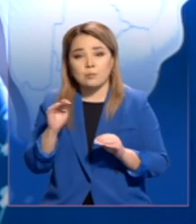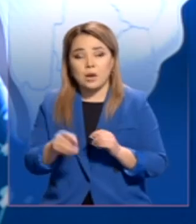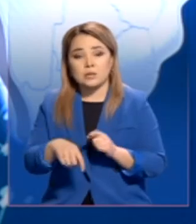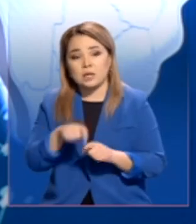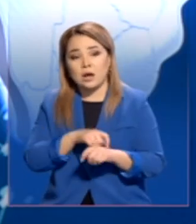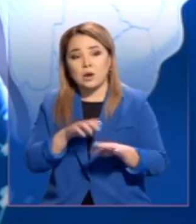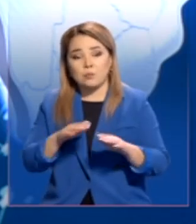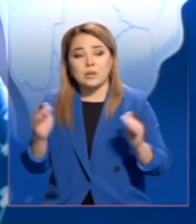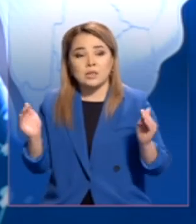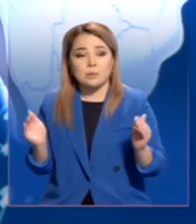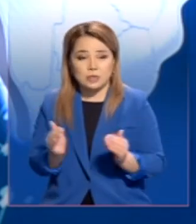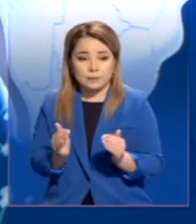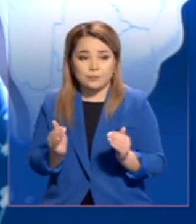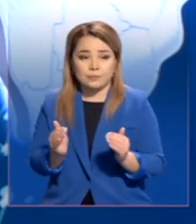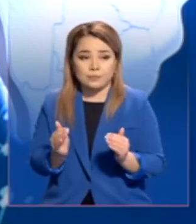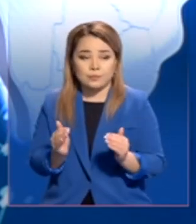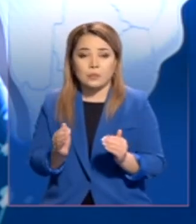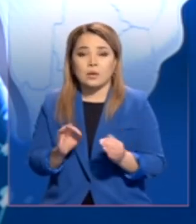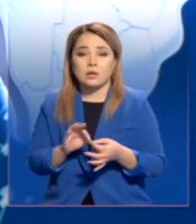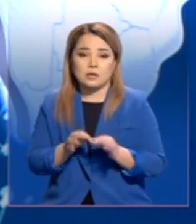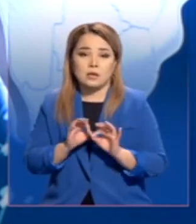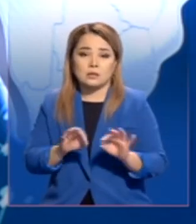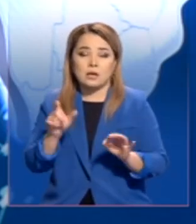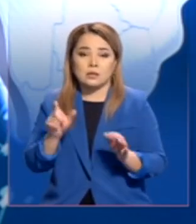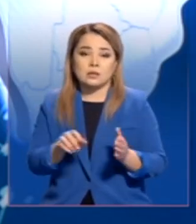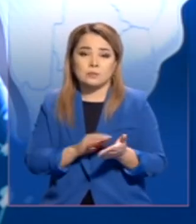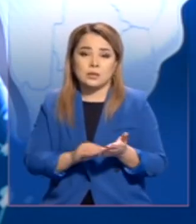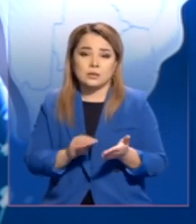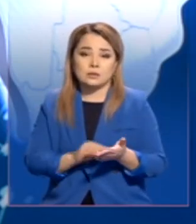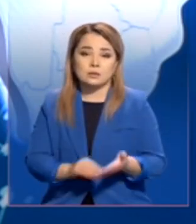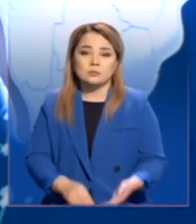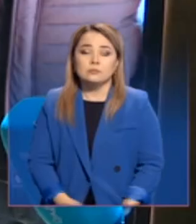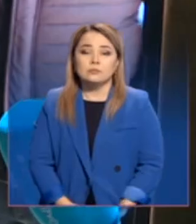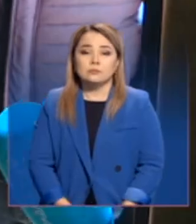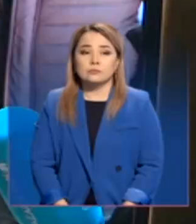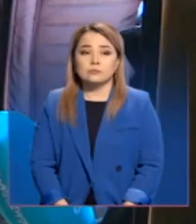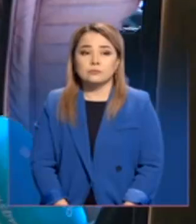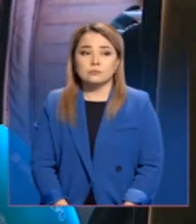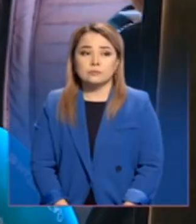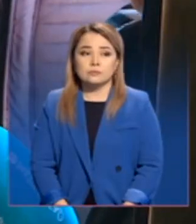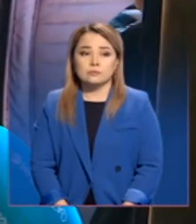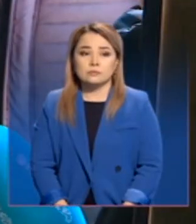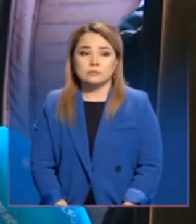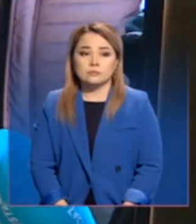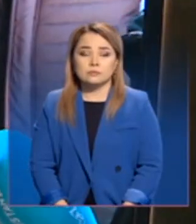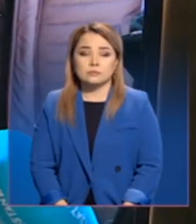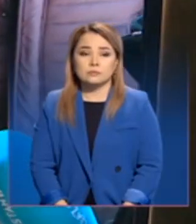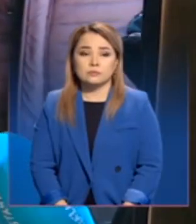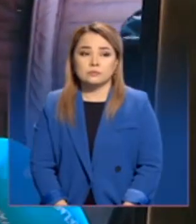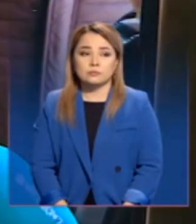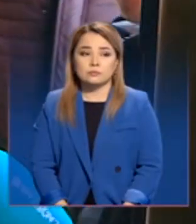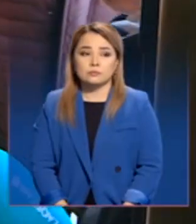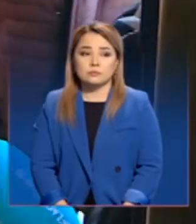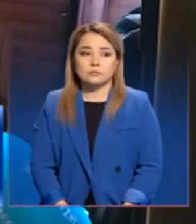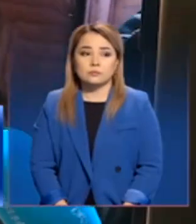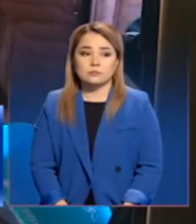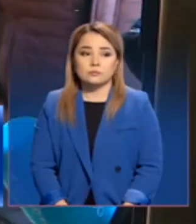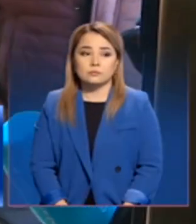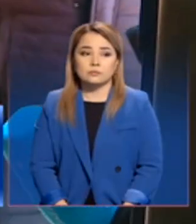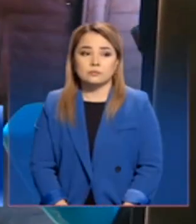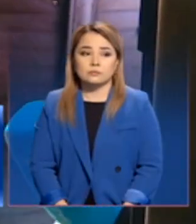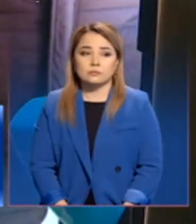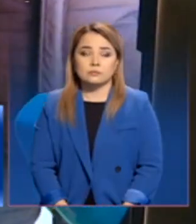шаршы шақырымға кеміді. Аягөз Оралбайқызы баяндайды. Больше 10 дней получается, а не было